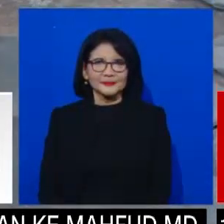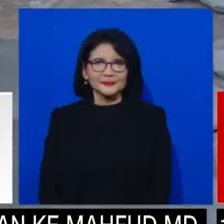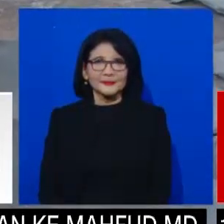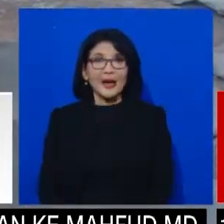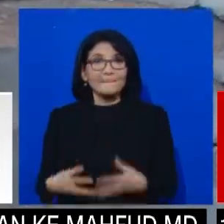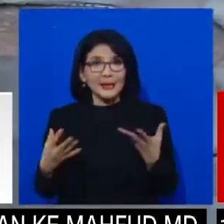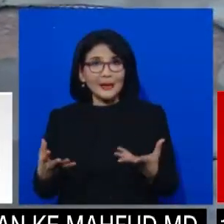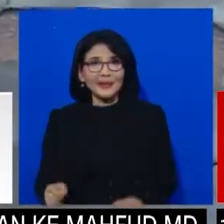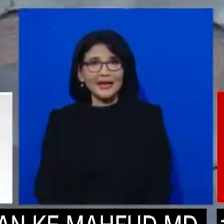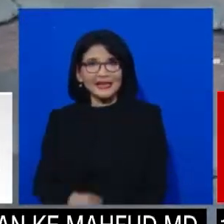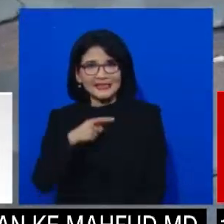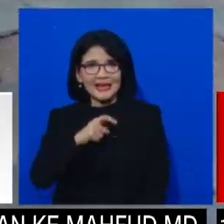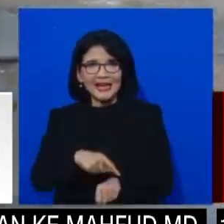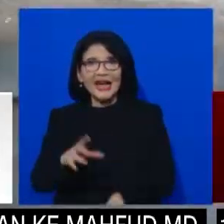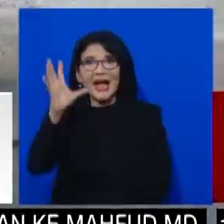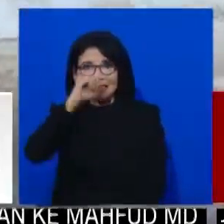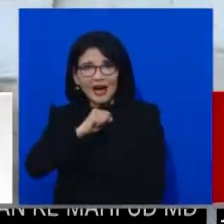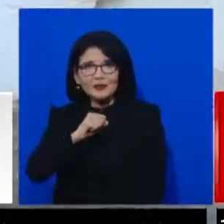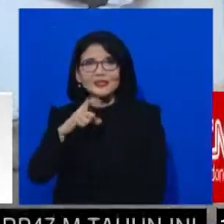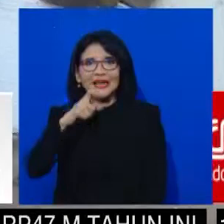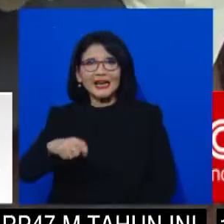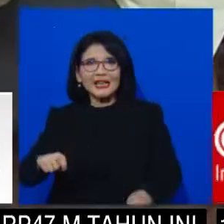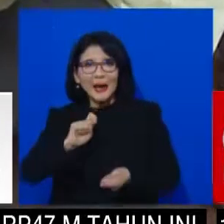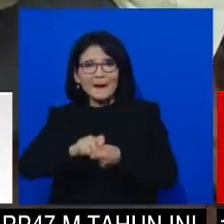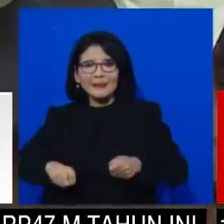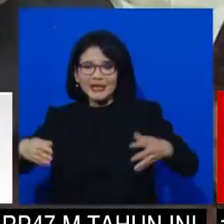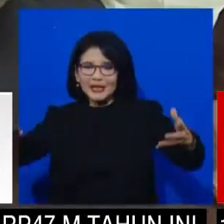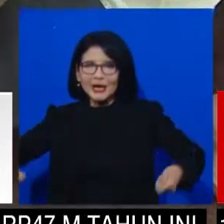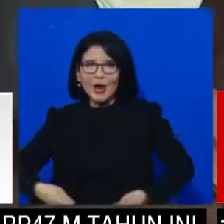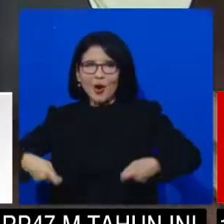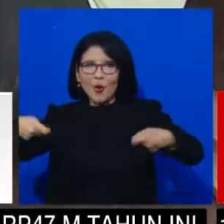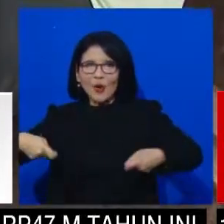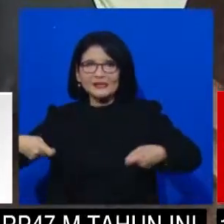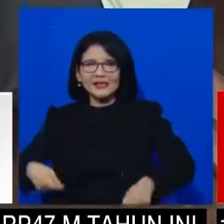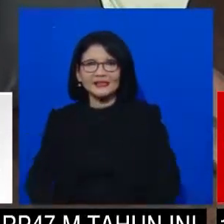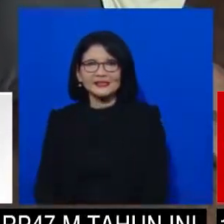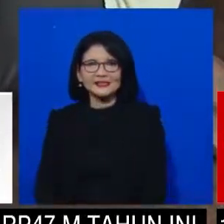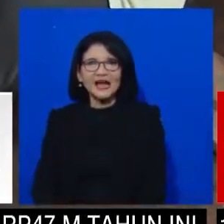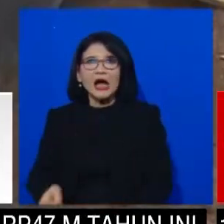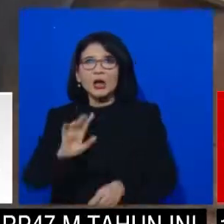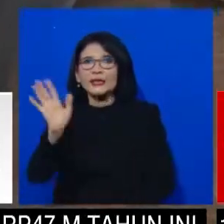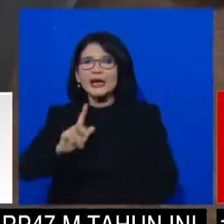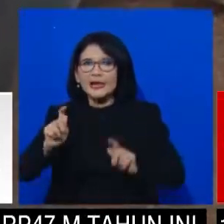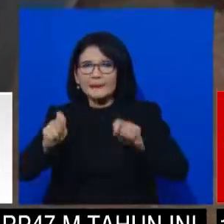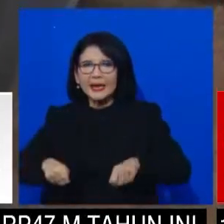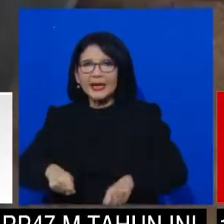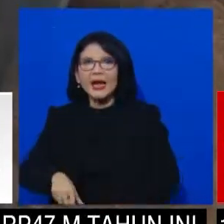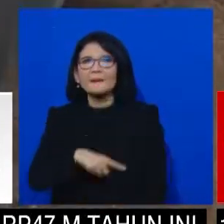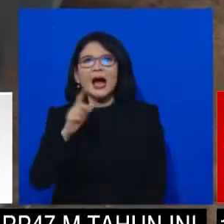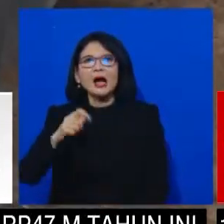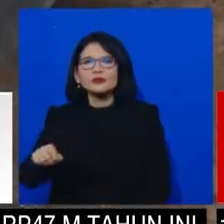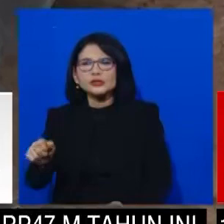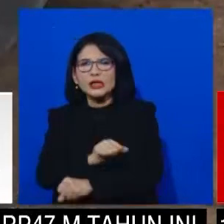Bagaimana? Sudah tahu kan cara membuat wajan tradisional? Ingat, kalau wajan baja Anda tidak dipakai dalam waktu yang lama, harus dicuci